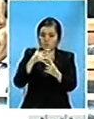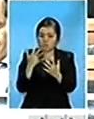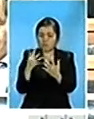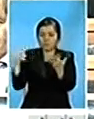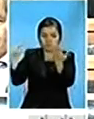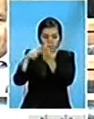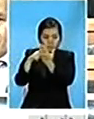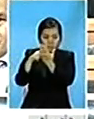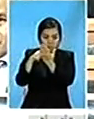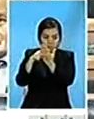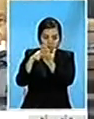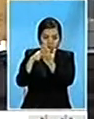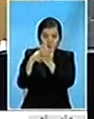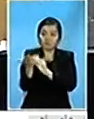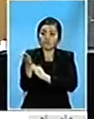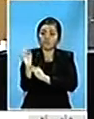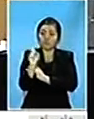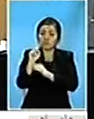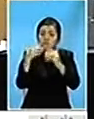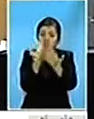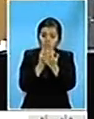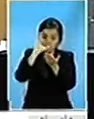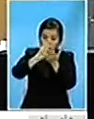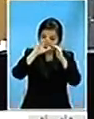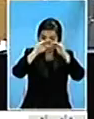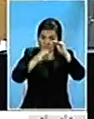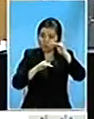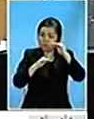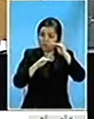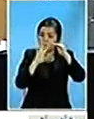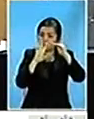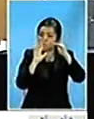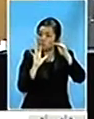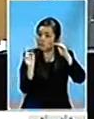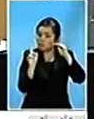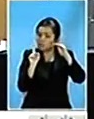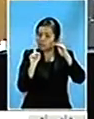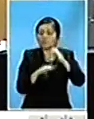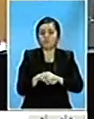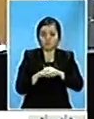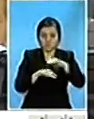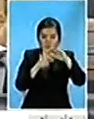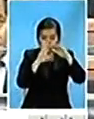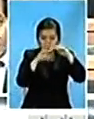ารถนะท่านขอตัด 5% ใช่ไหมครับรายการนี ้ขอตัด 4% เป็นเงิน 96,000 ล้